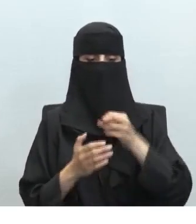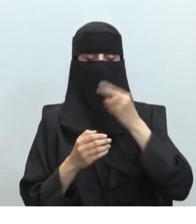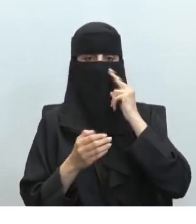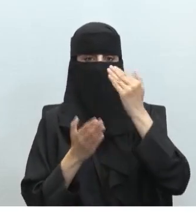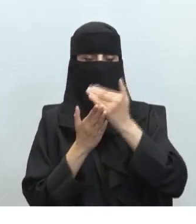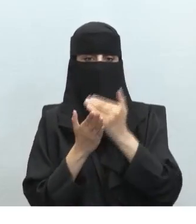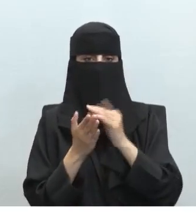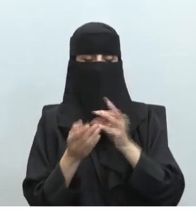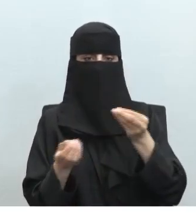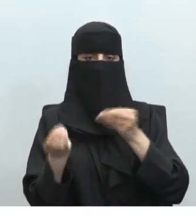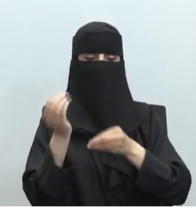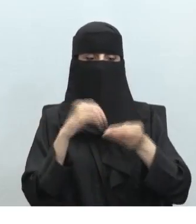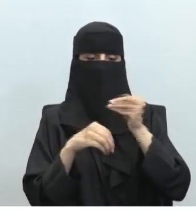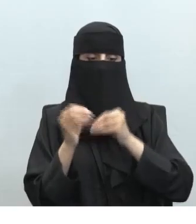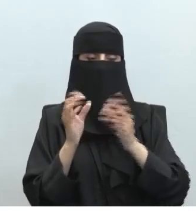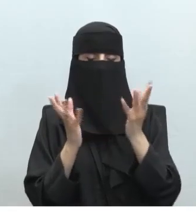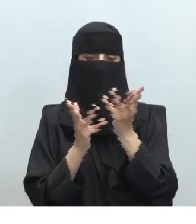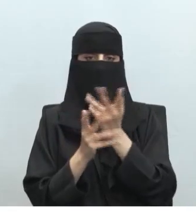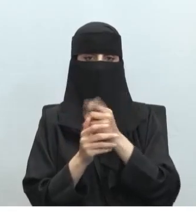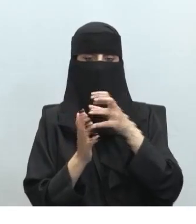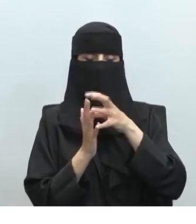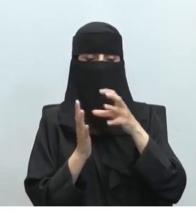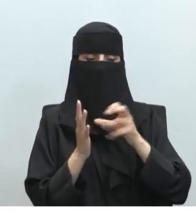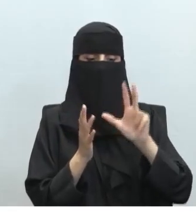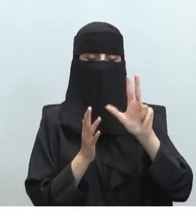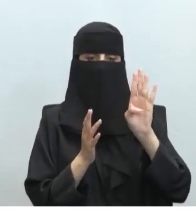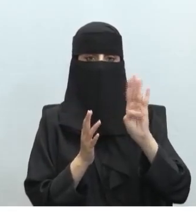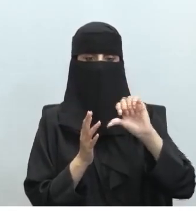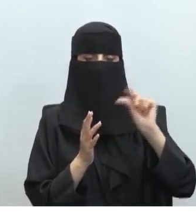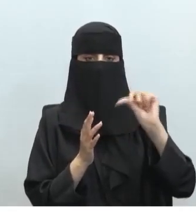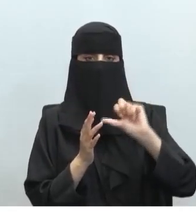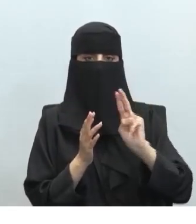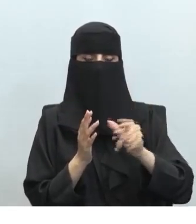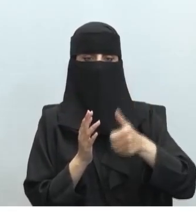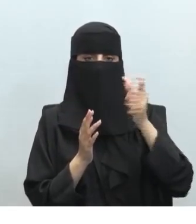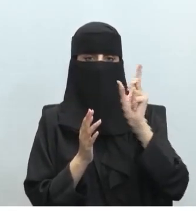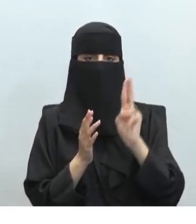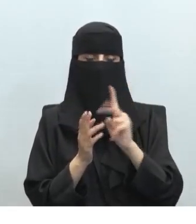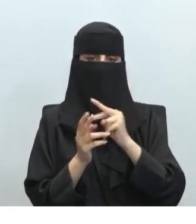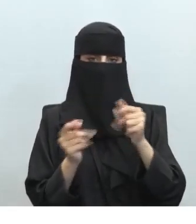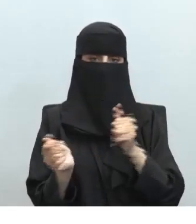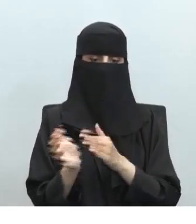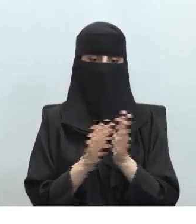المتتابعه هي زياده في عدد نسخ الكودونات المكرره وينتج عنها